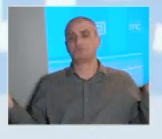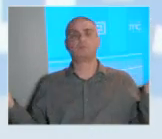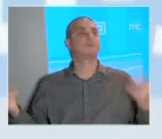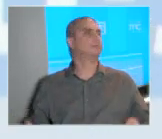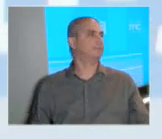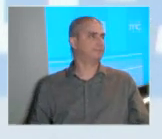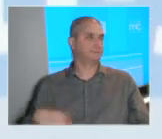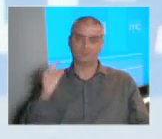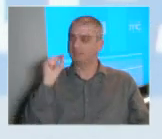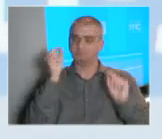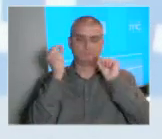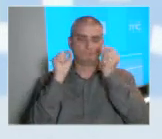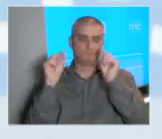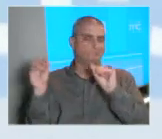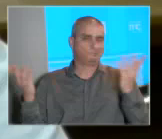ביטן,